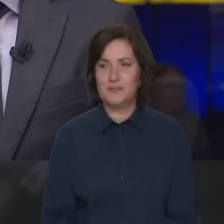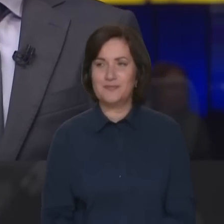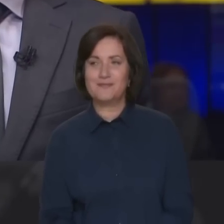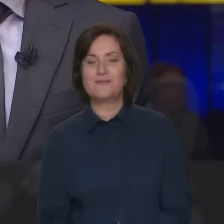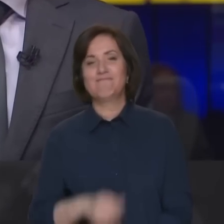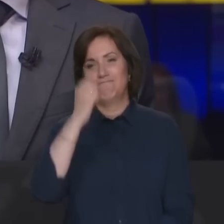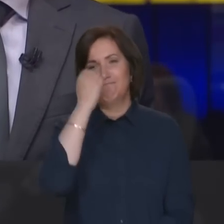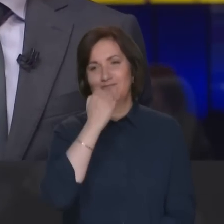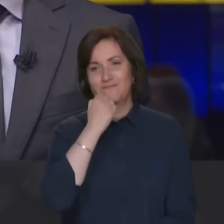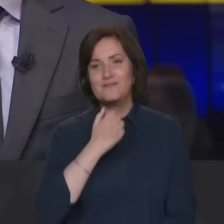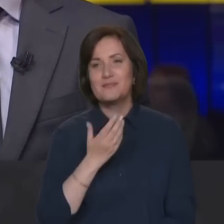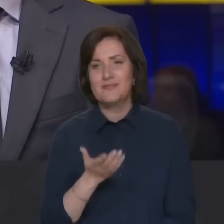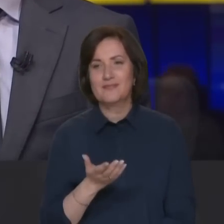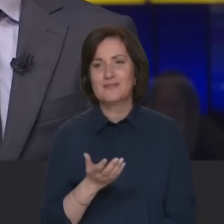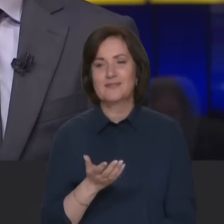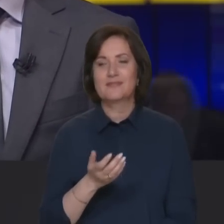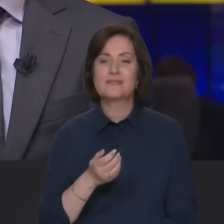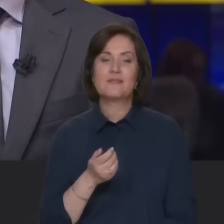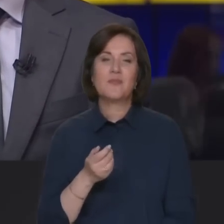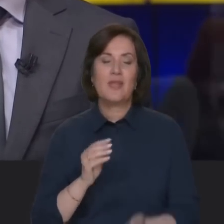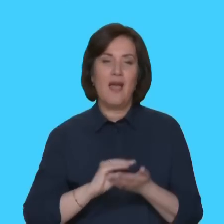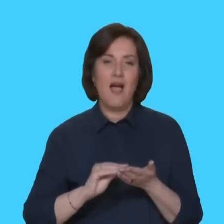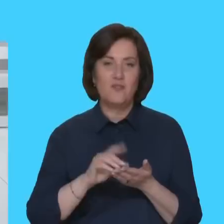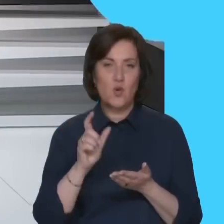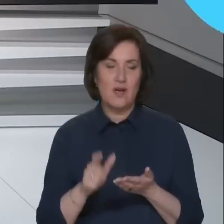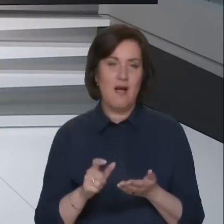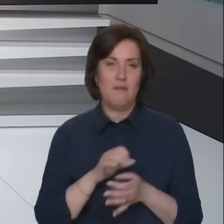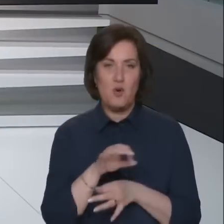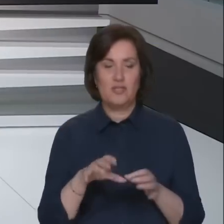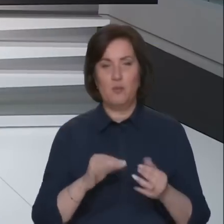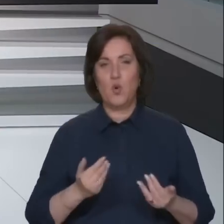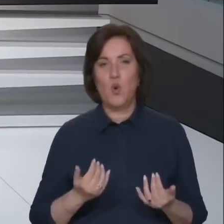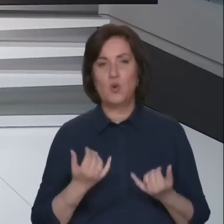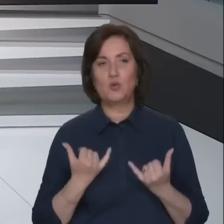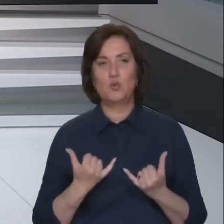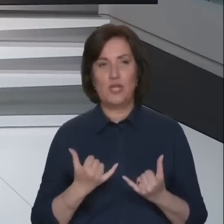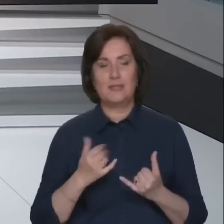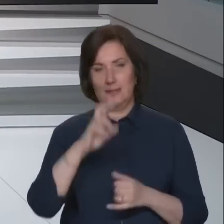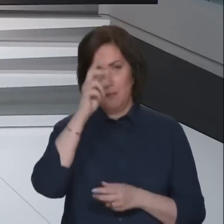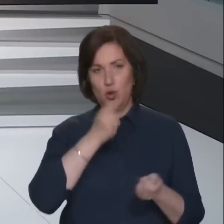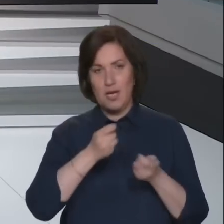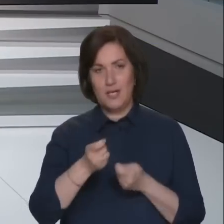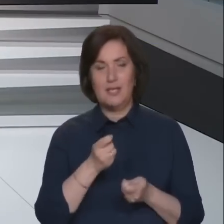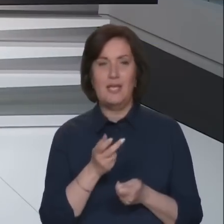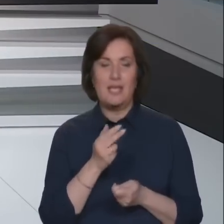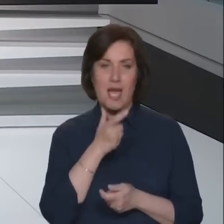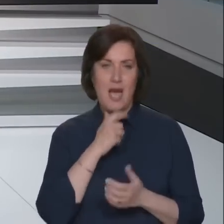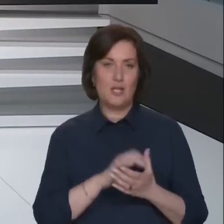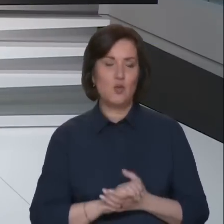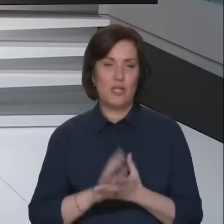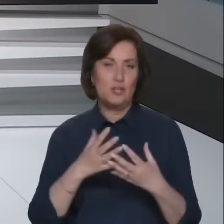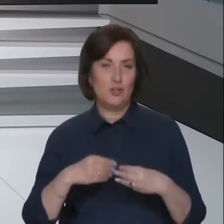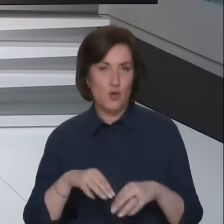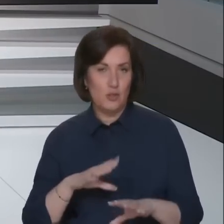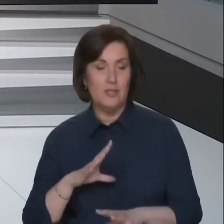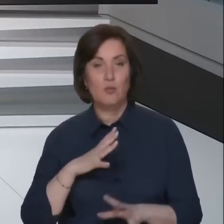Дякую вам, Сніжана. Сніжана Старовицька, авторка медійних проєктів про сучасні монархії та аристократичні родини, була з нами на